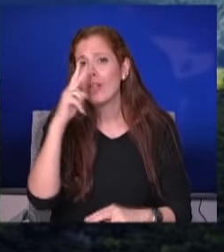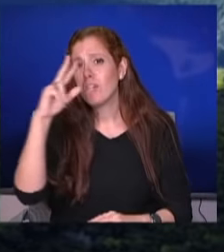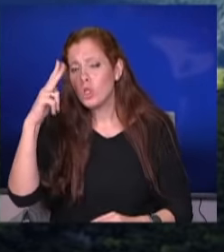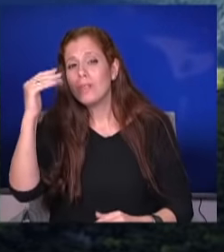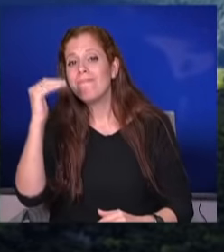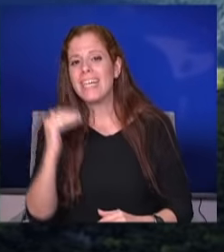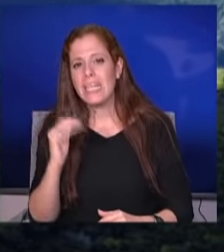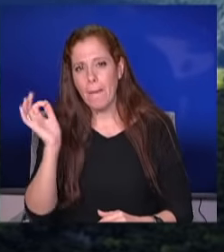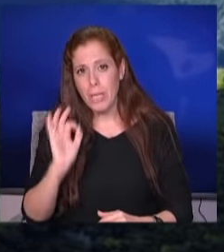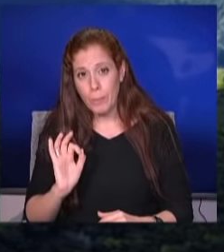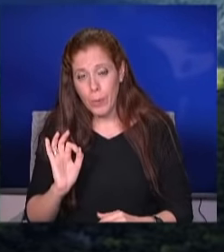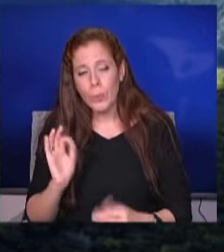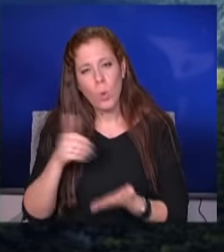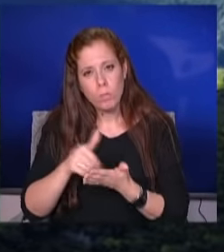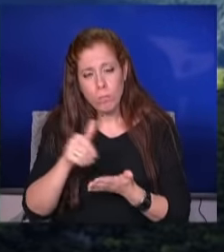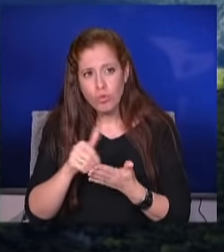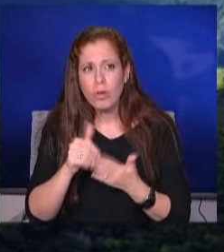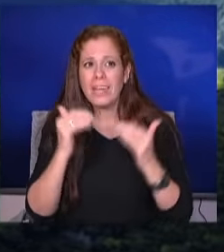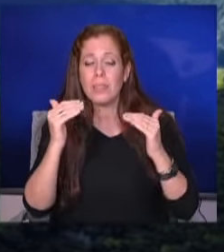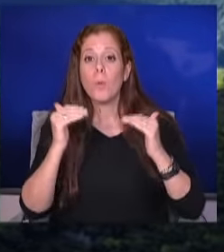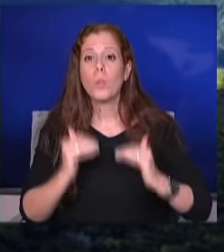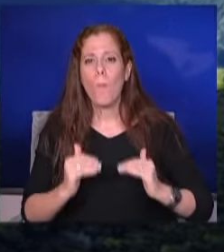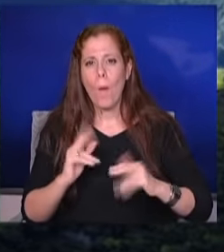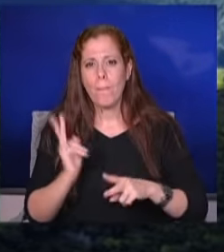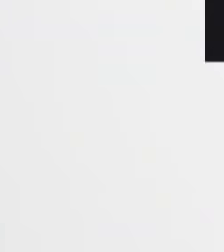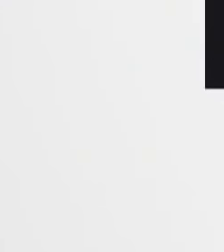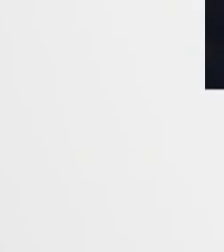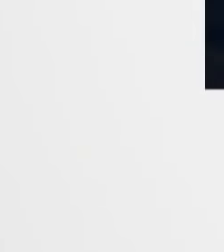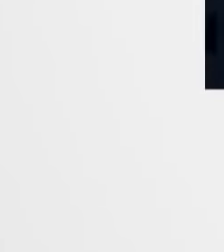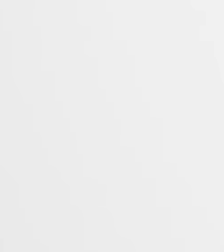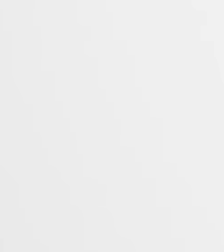נוספת בטמפרטורות, הן יהיו נמוכות מהרגיל העונה.